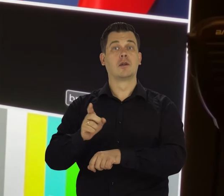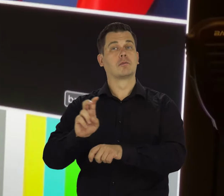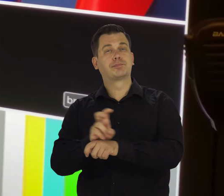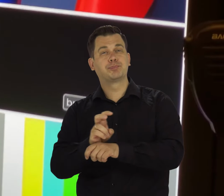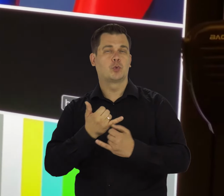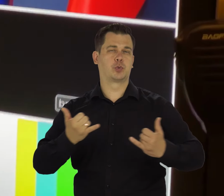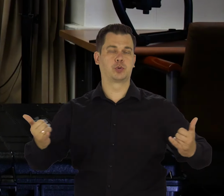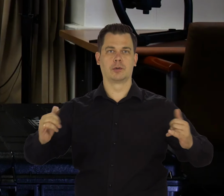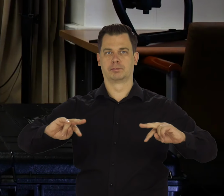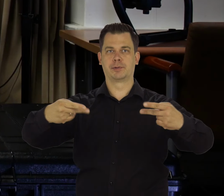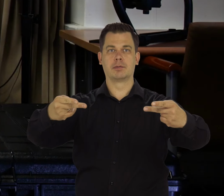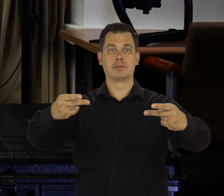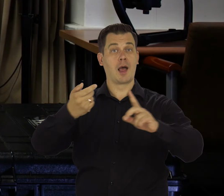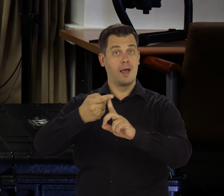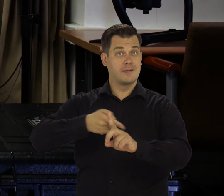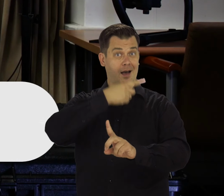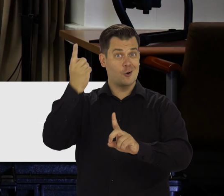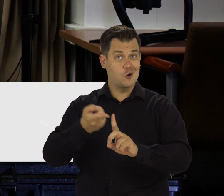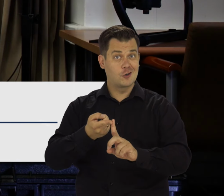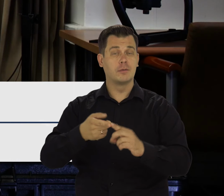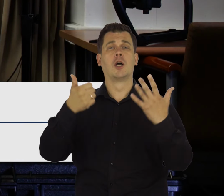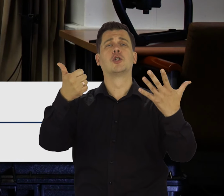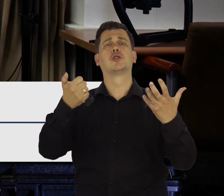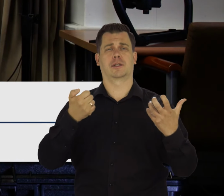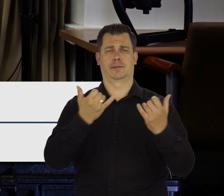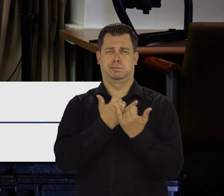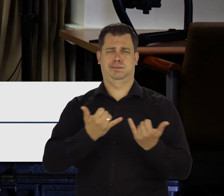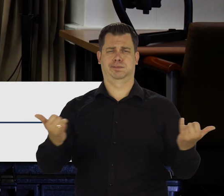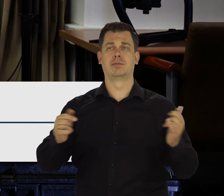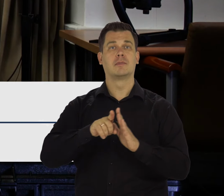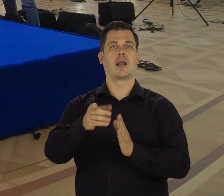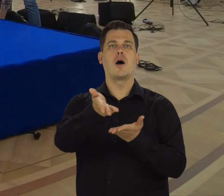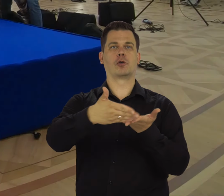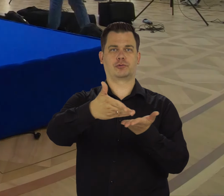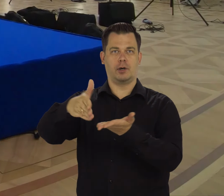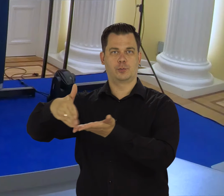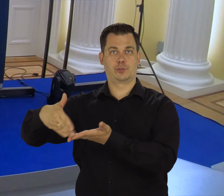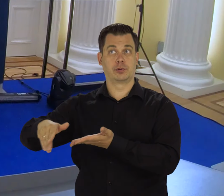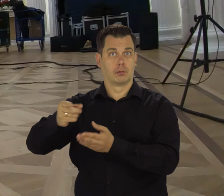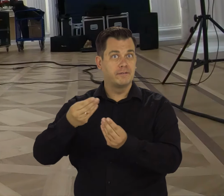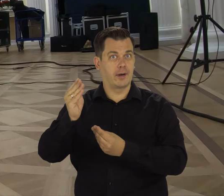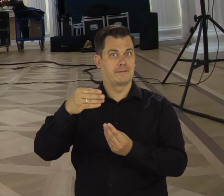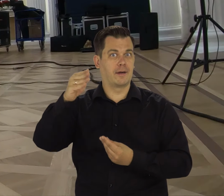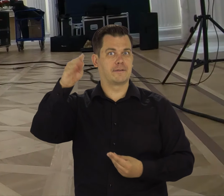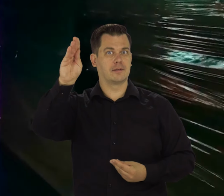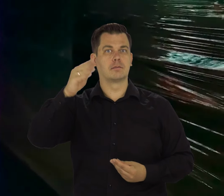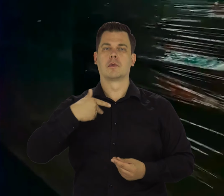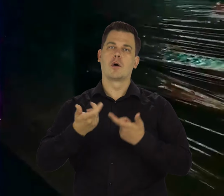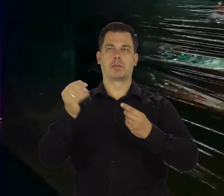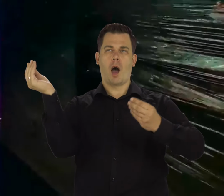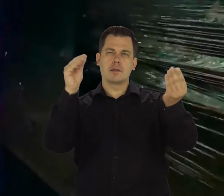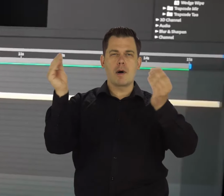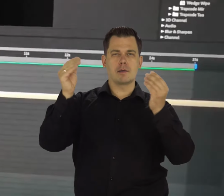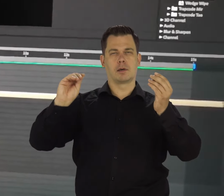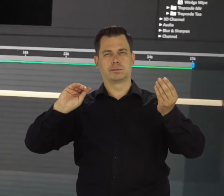oraz środków przekazu. Rocznie tworzymy około 600 multimediów dla prawie wszystkich jednostek NBP-u. Ich liczba cały czas wzrasta. Zajmujemy się